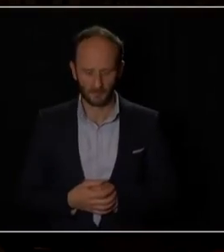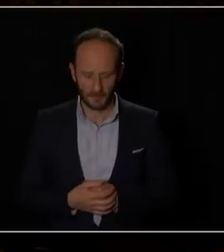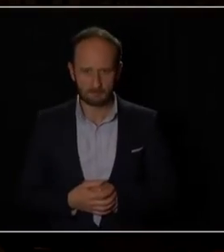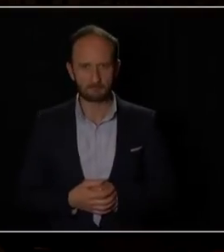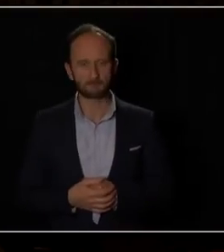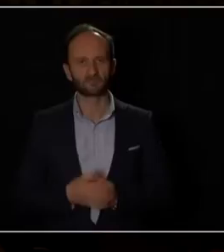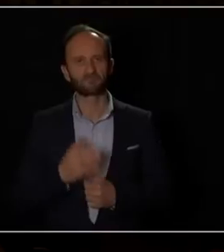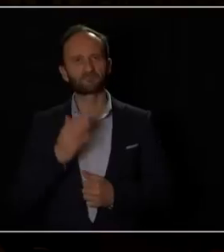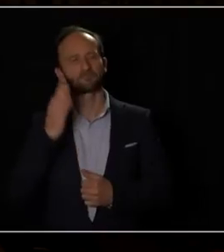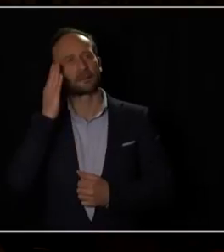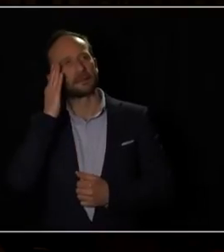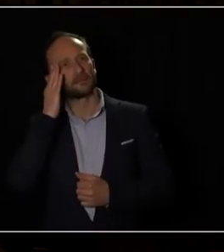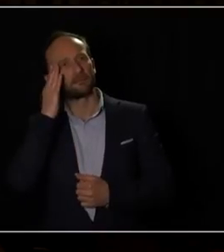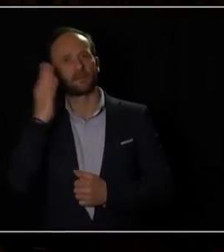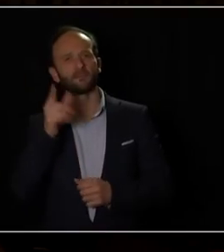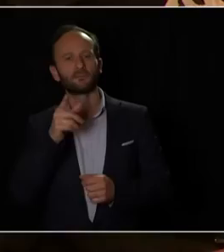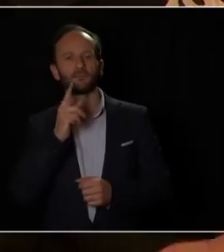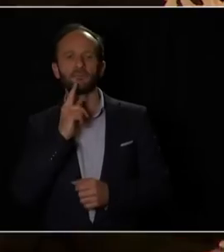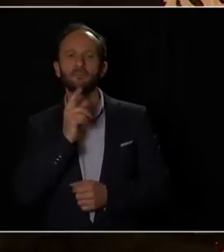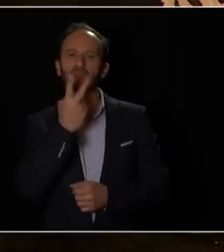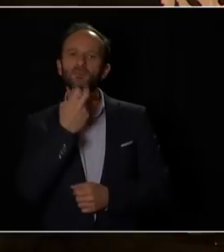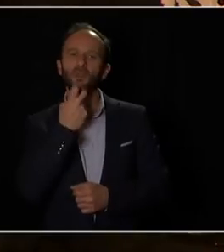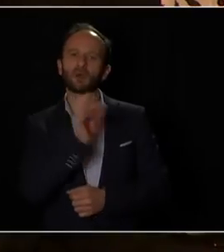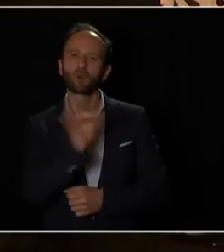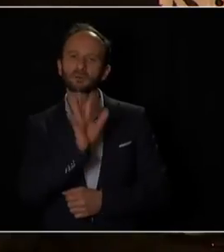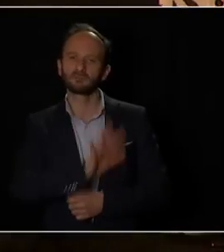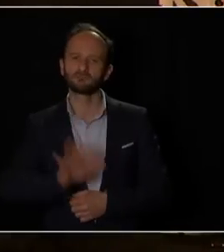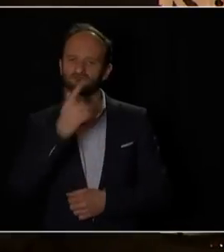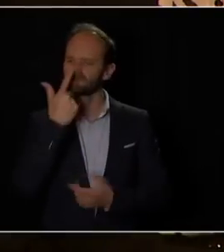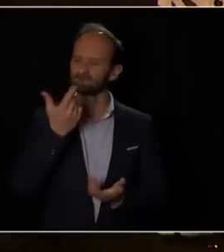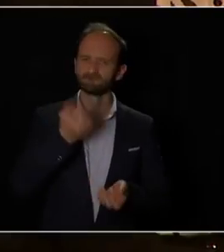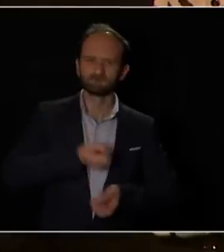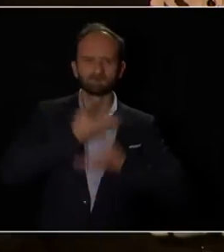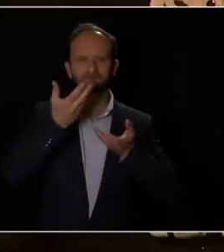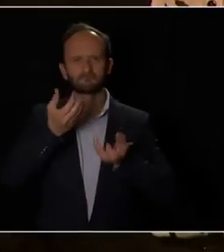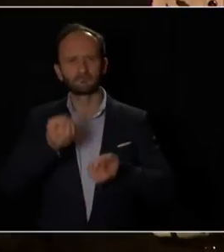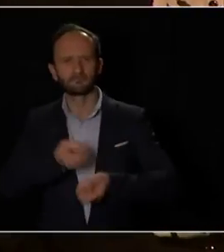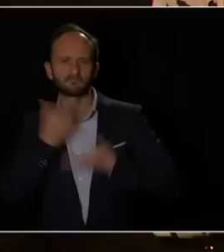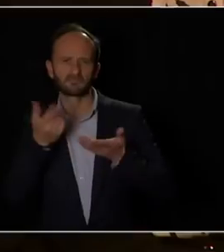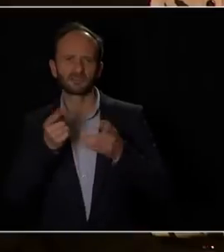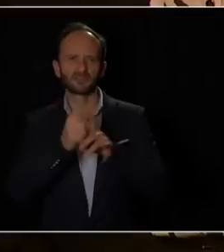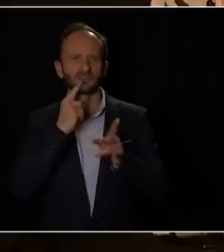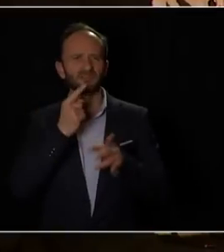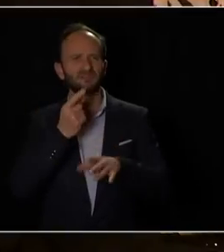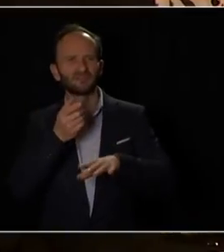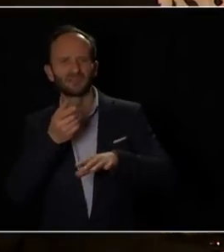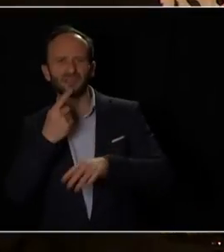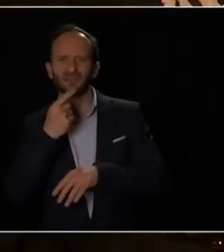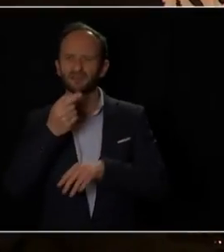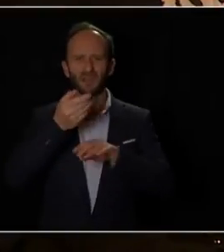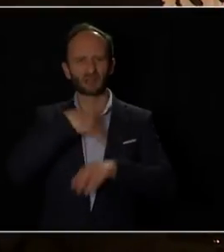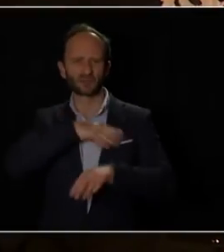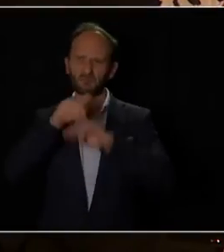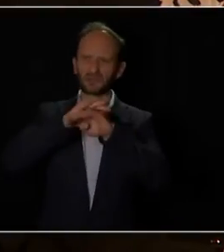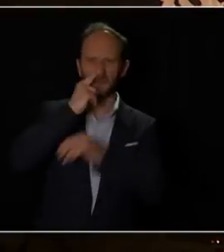Si les Français expriment un sentiment en général négatif, je l'ai dit, sur les responsables politiques,